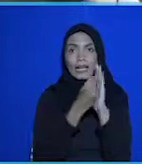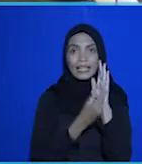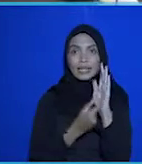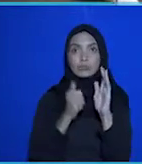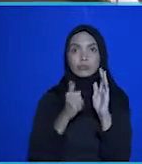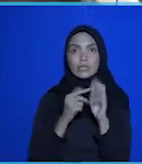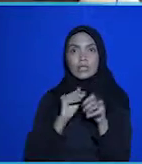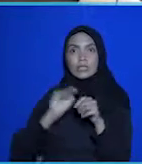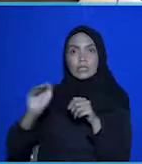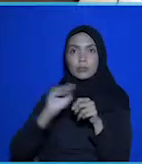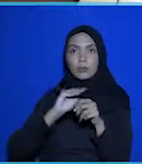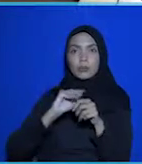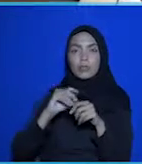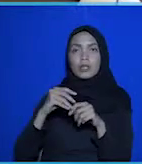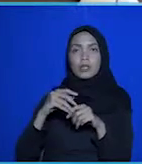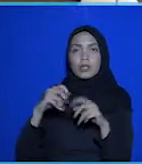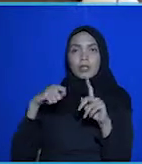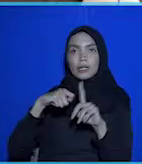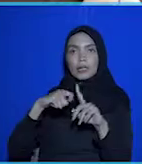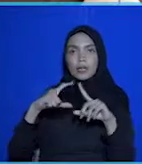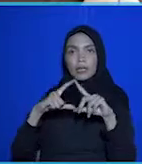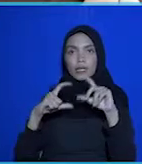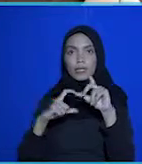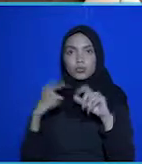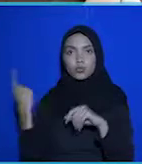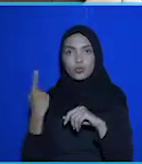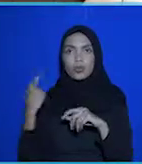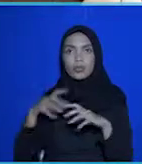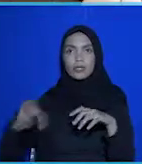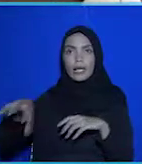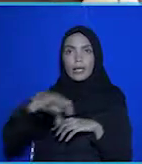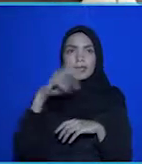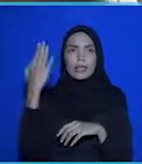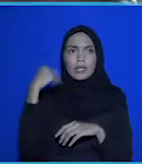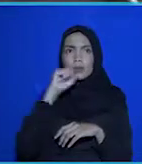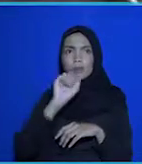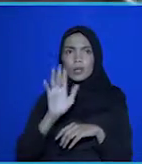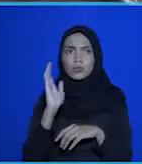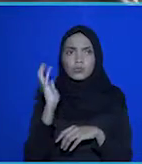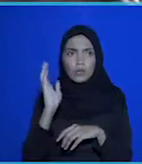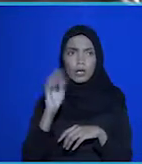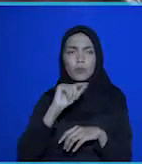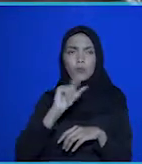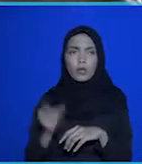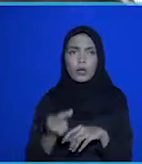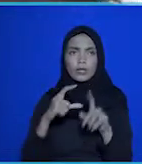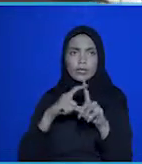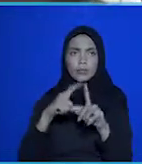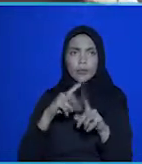ke rekening kas umum daerahnya. Dan tadi Pak Danis juga sampaikan di